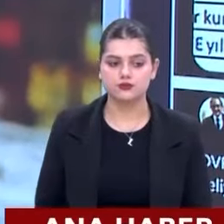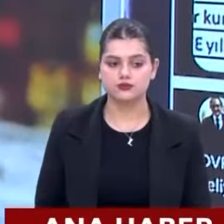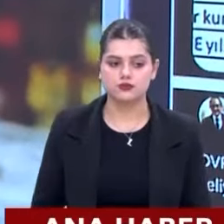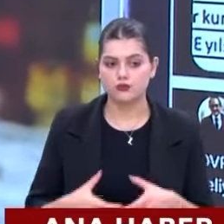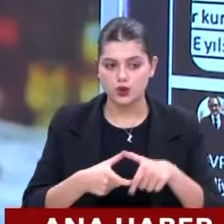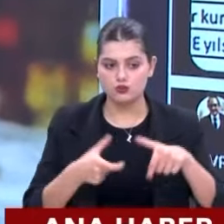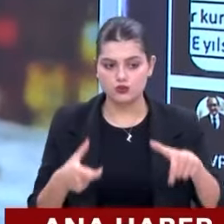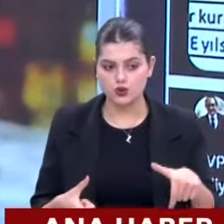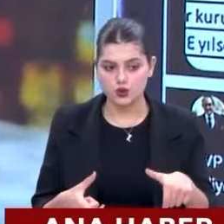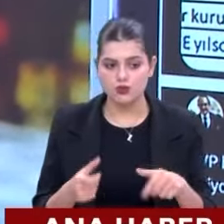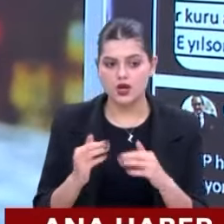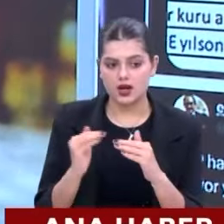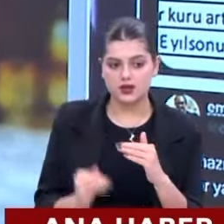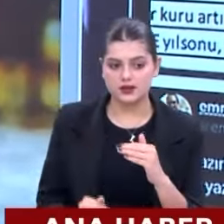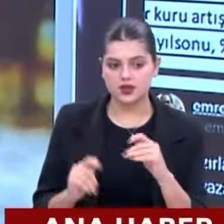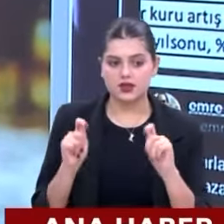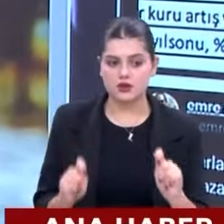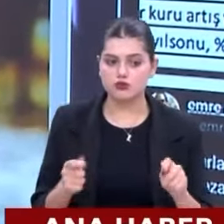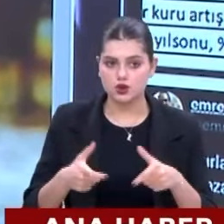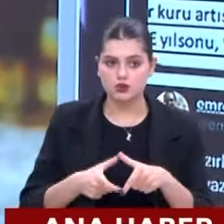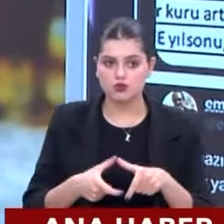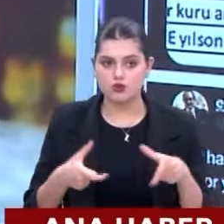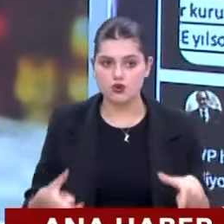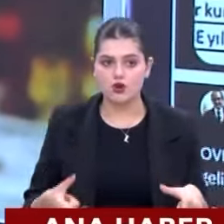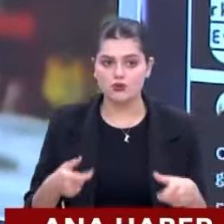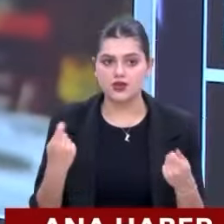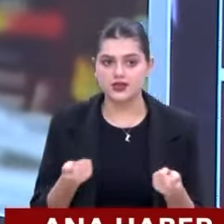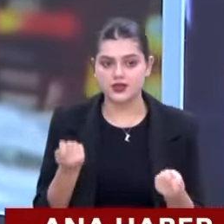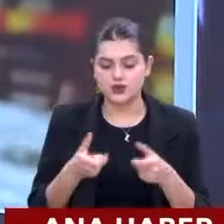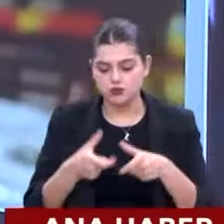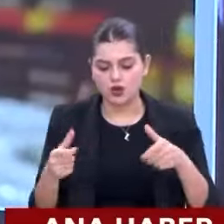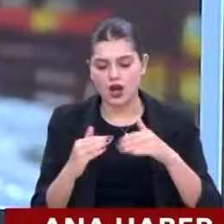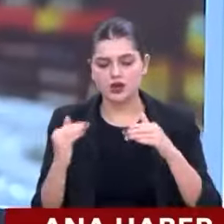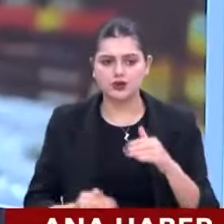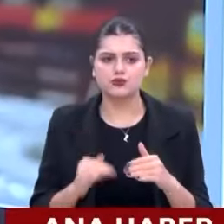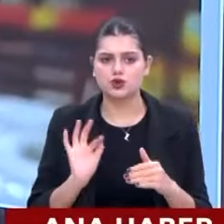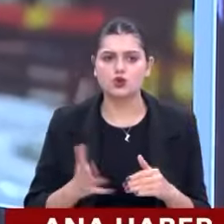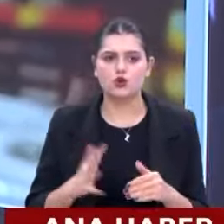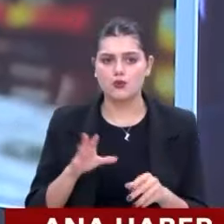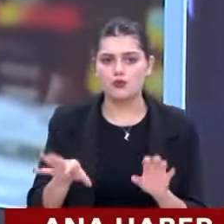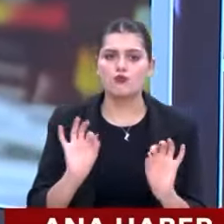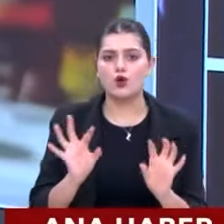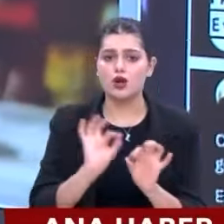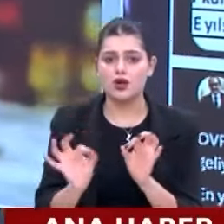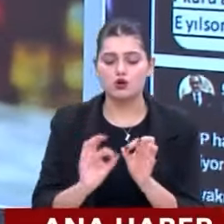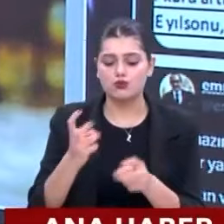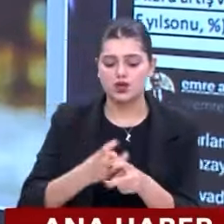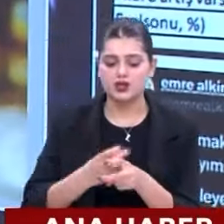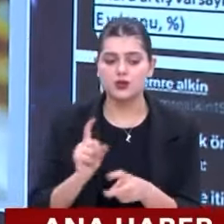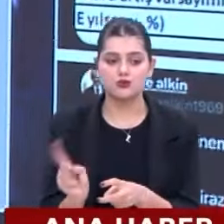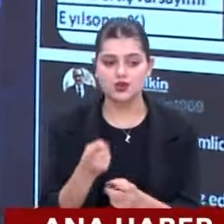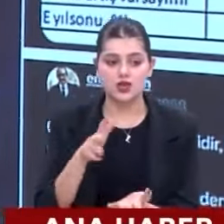büyüme azalacak. Şimdi büyümenin azalması son derece normal. Bu tür ekonomik krizlerde bir